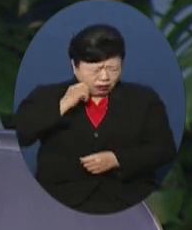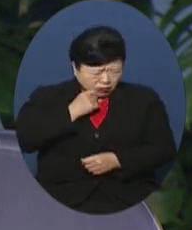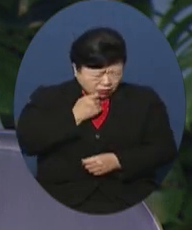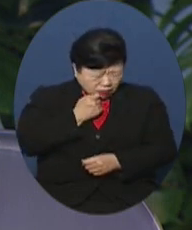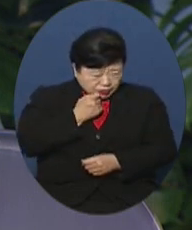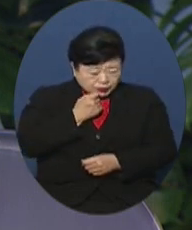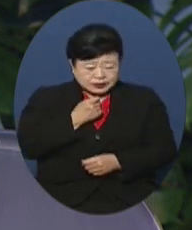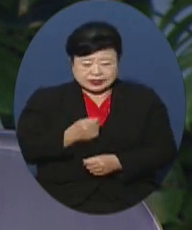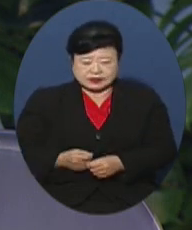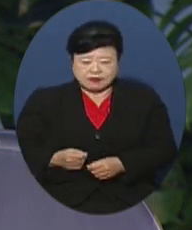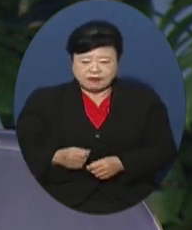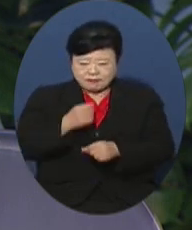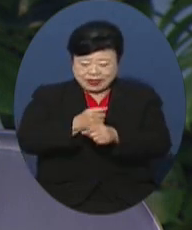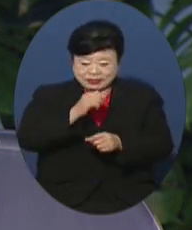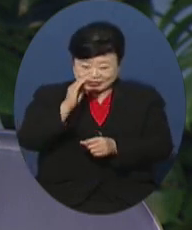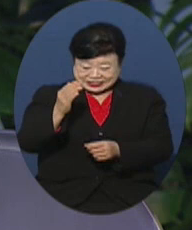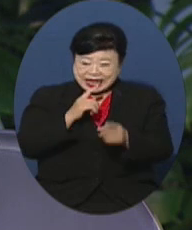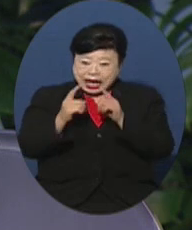소산이라고 주장합니다.